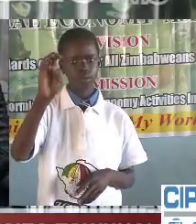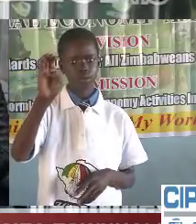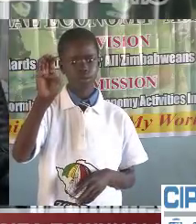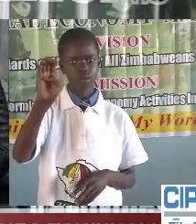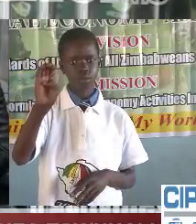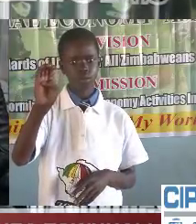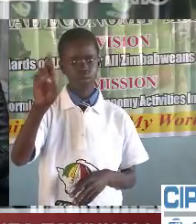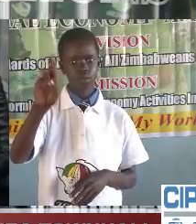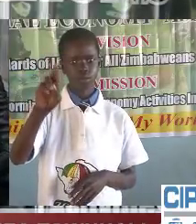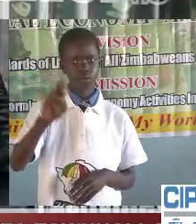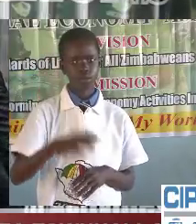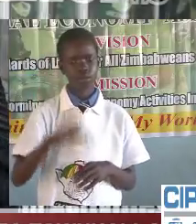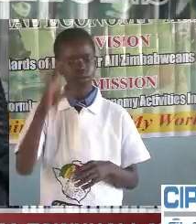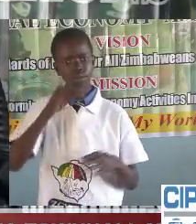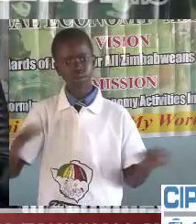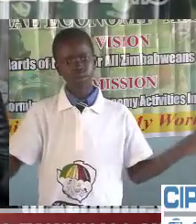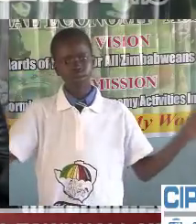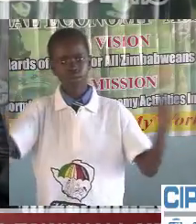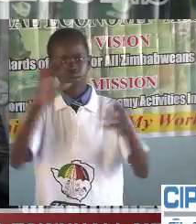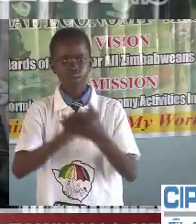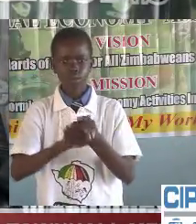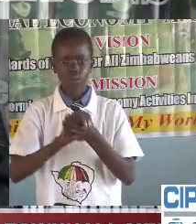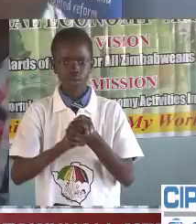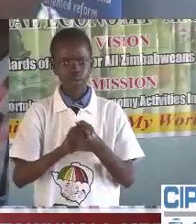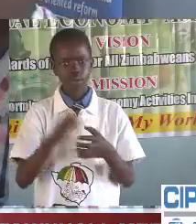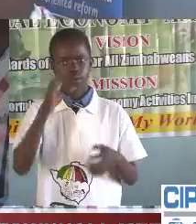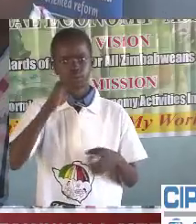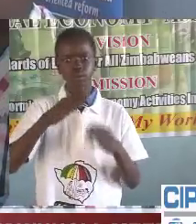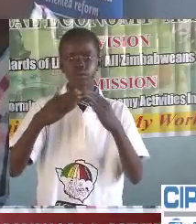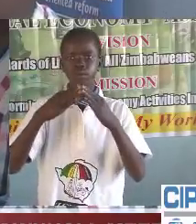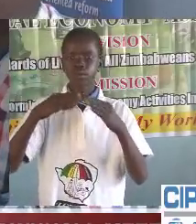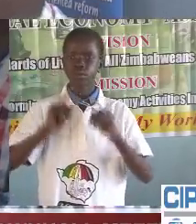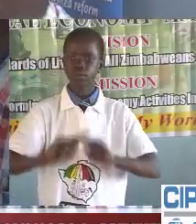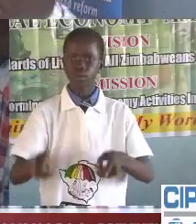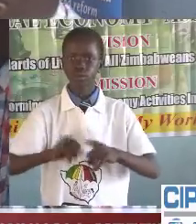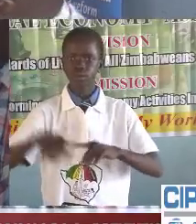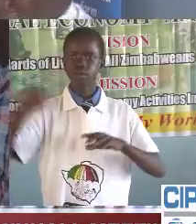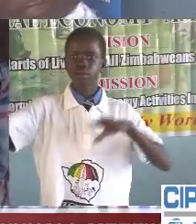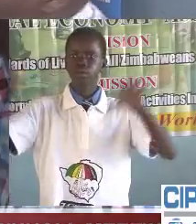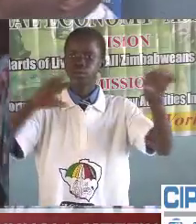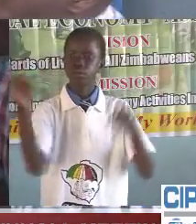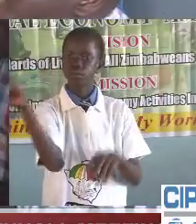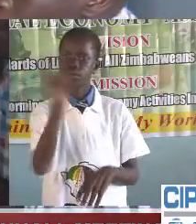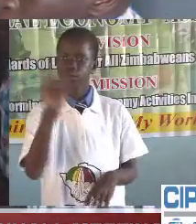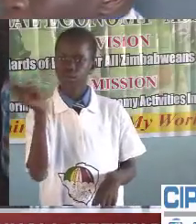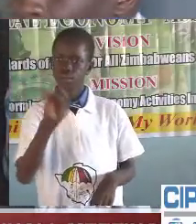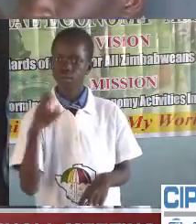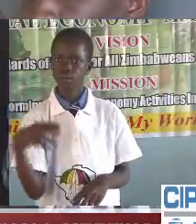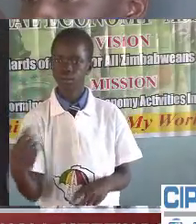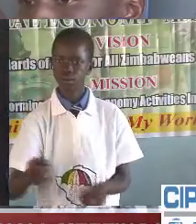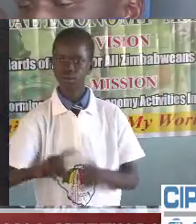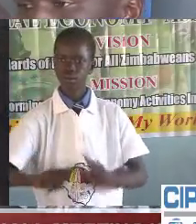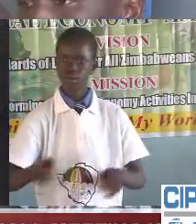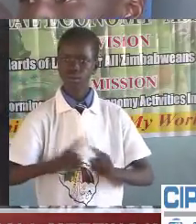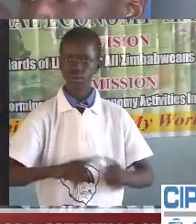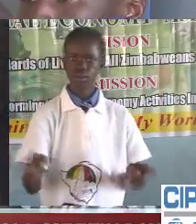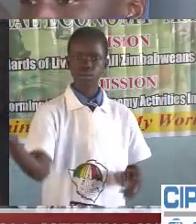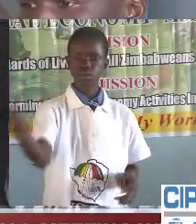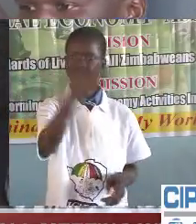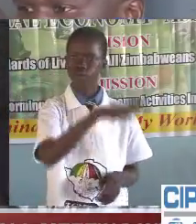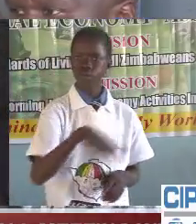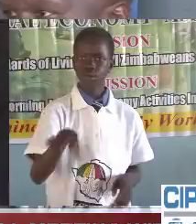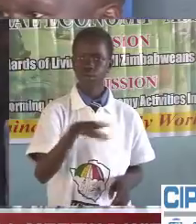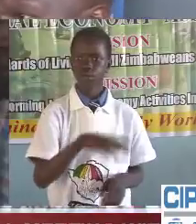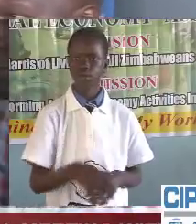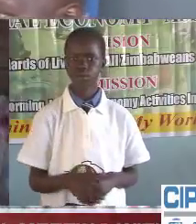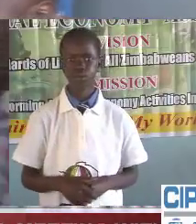paprogramu ino tichiita matown hall meetings kunzvimbo 5 Masvingo rimwe nzvimbo idzodzo. Tina vanonzi